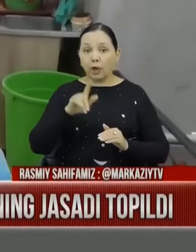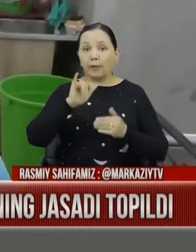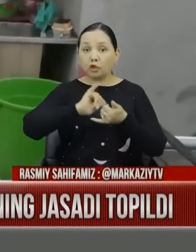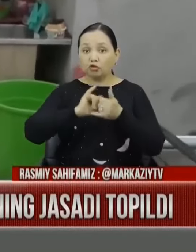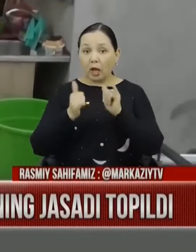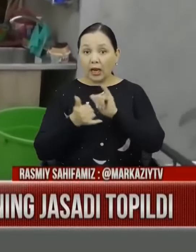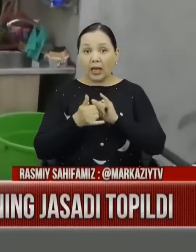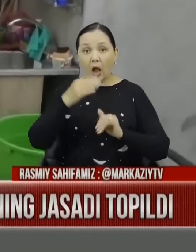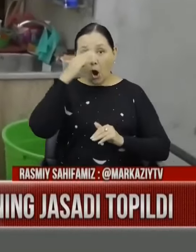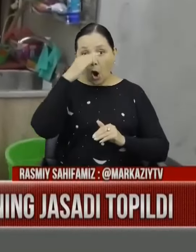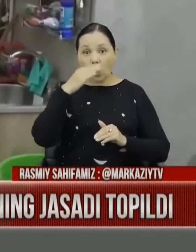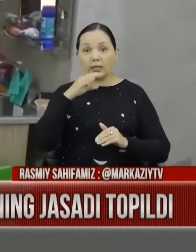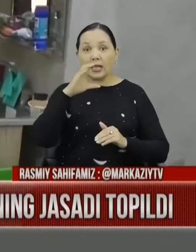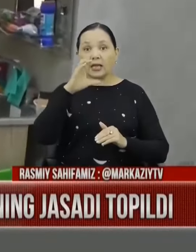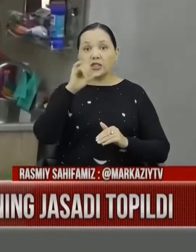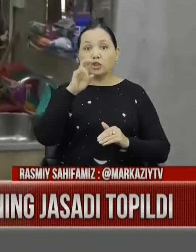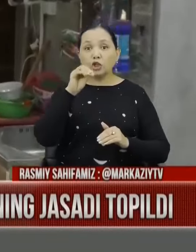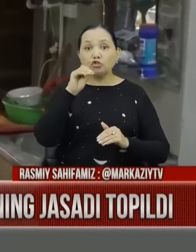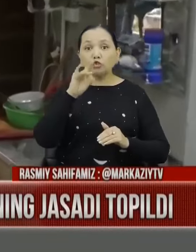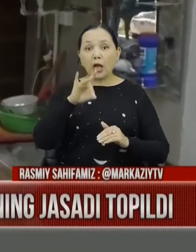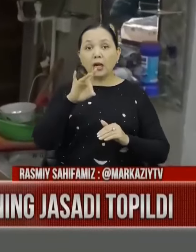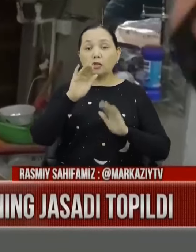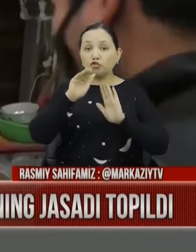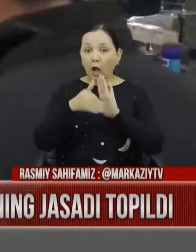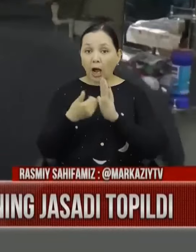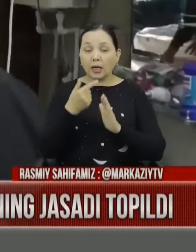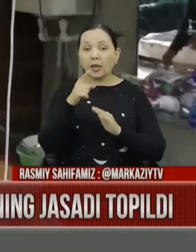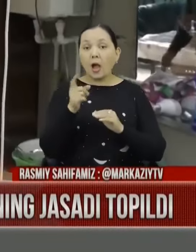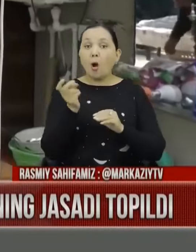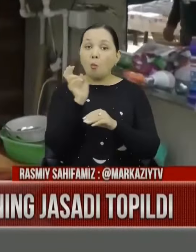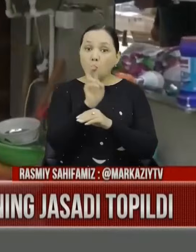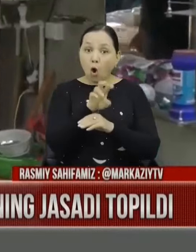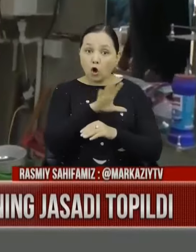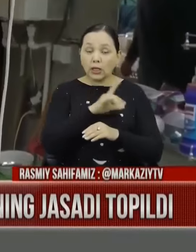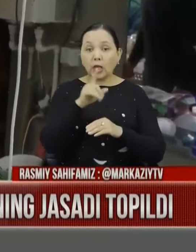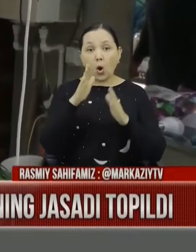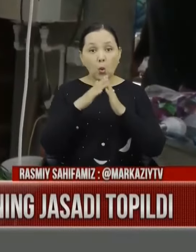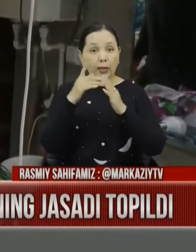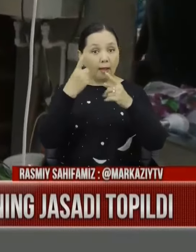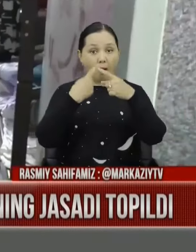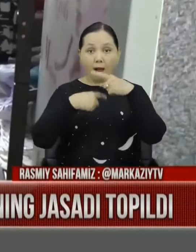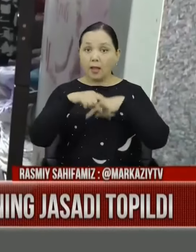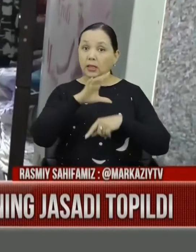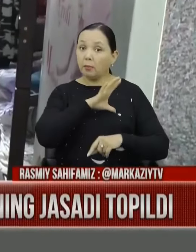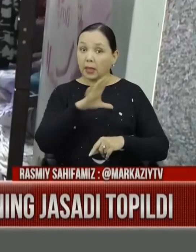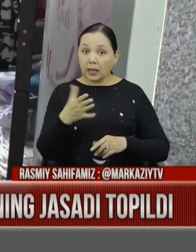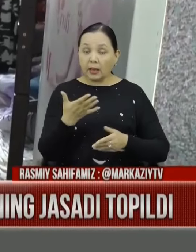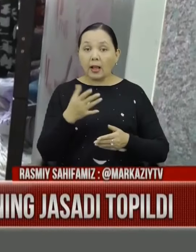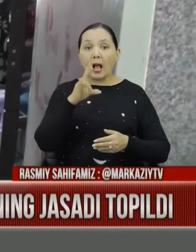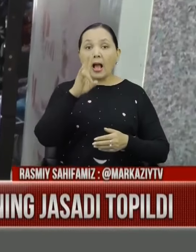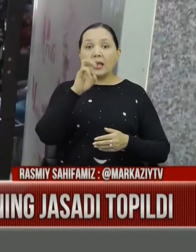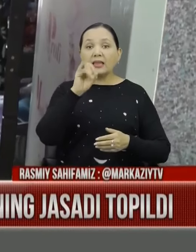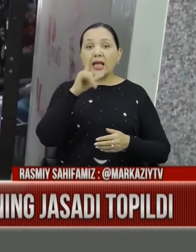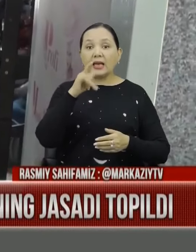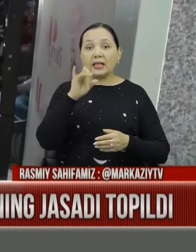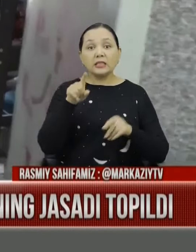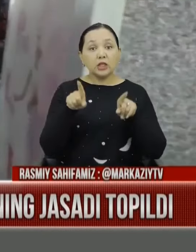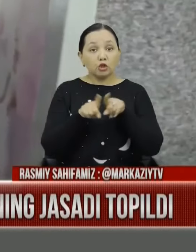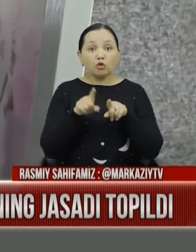nikohdagi otasi Sanjarbek chaqirgani bois uning oldiga borgan va uyga qaytib kelmagan. Nargizaning yaqinlari